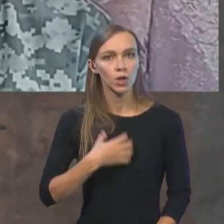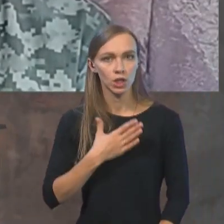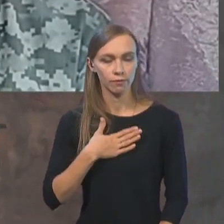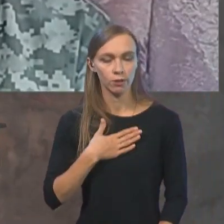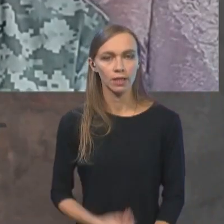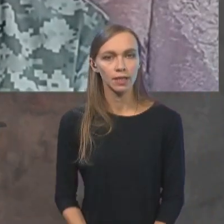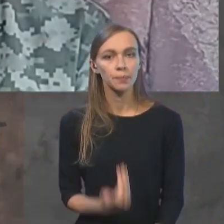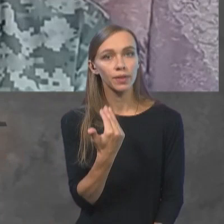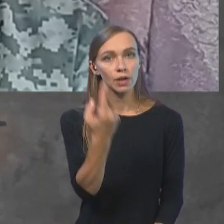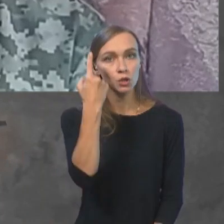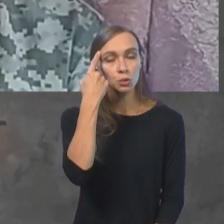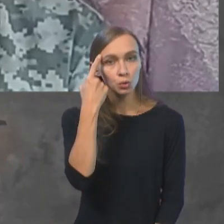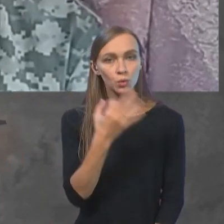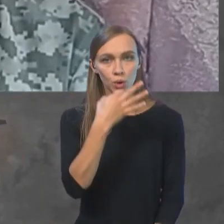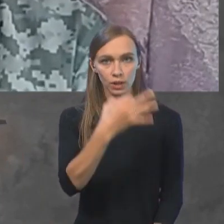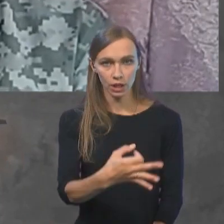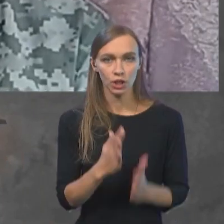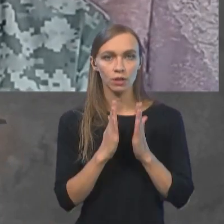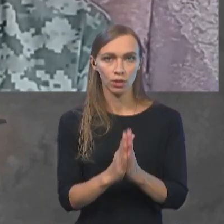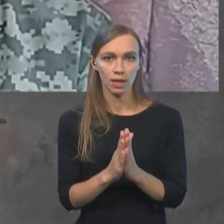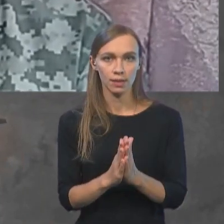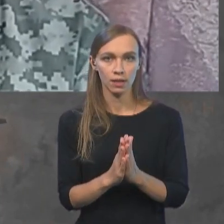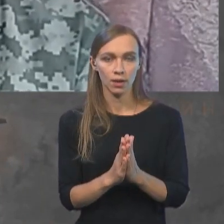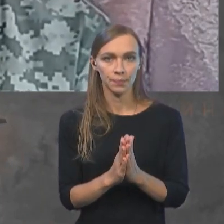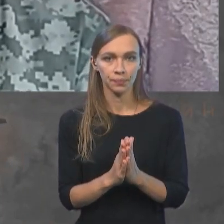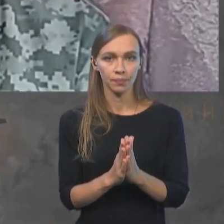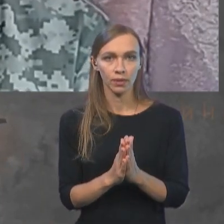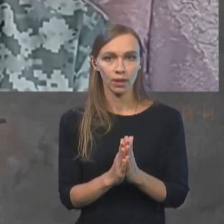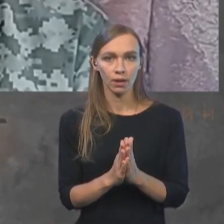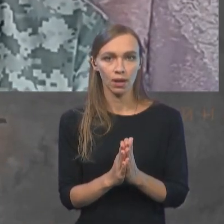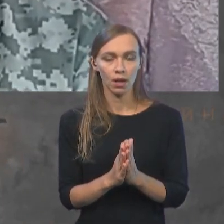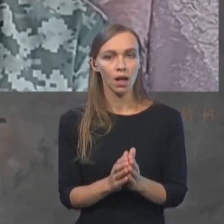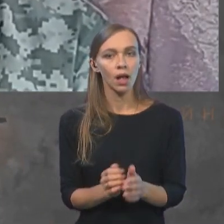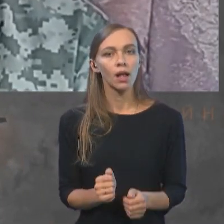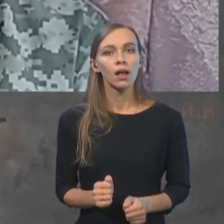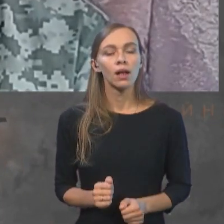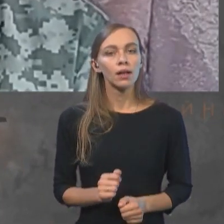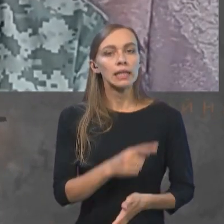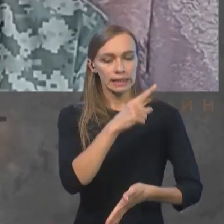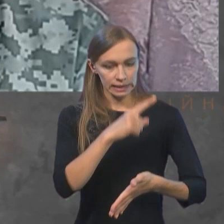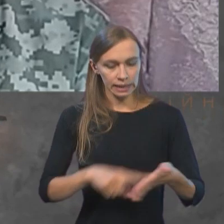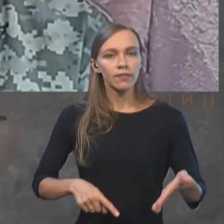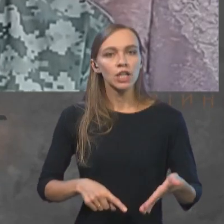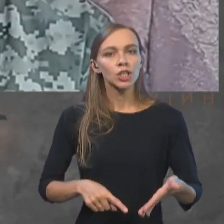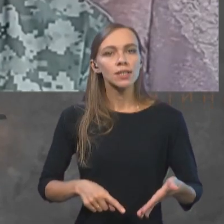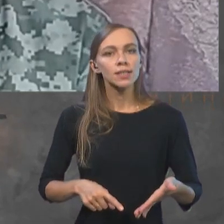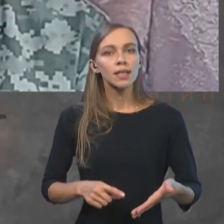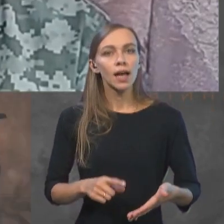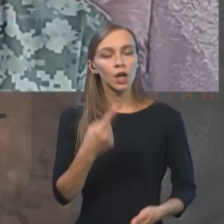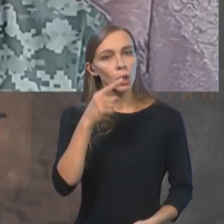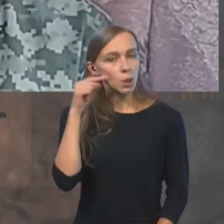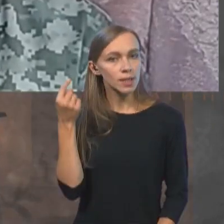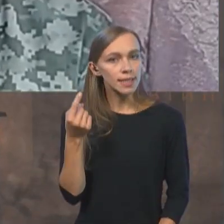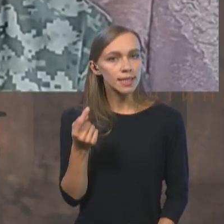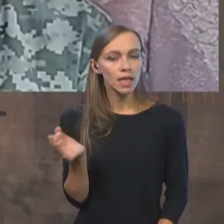думку, скажіть, будь ласка, чи наважиться Росія застосувати ядерну зброю? І взагалі, чи є